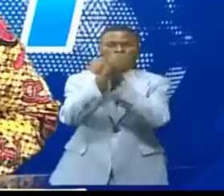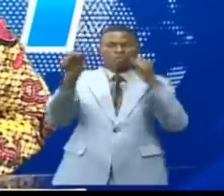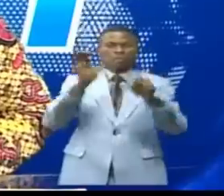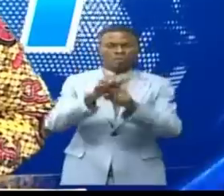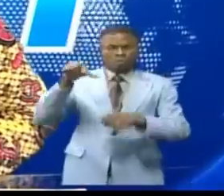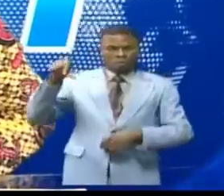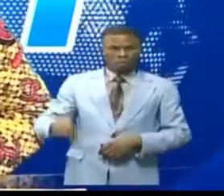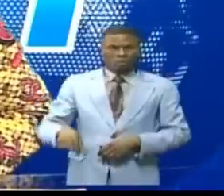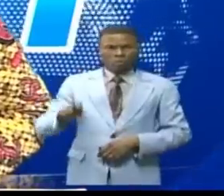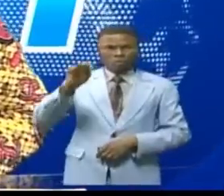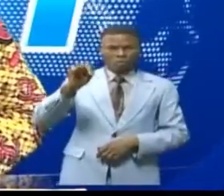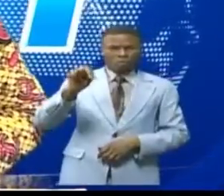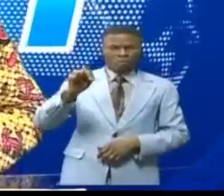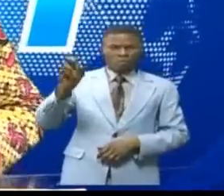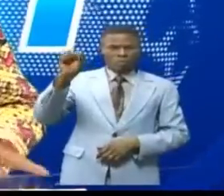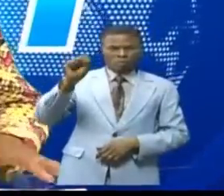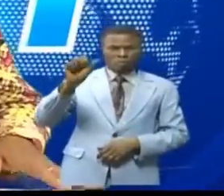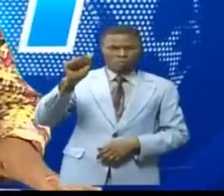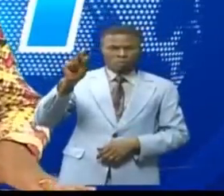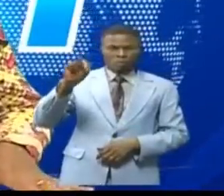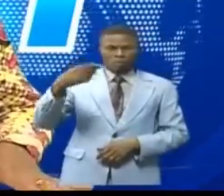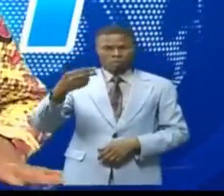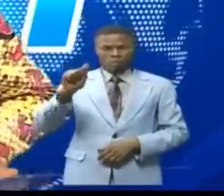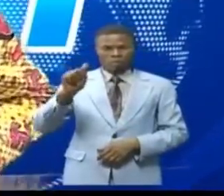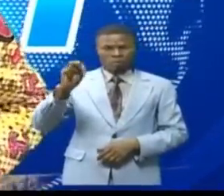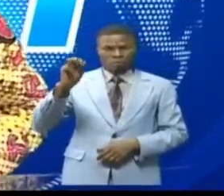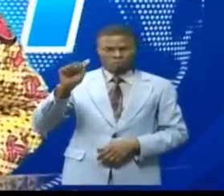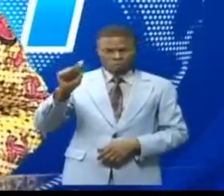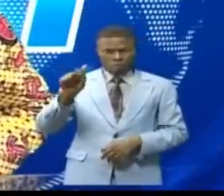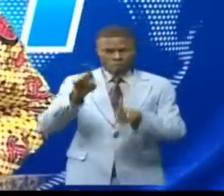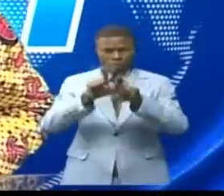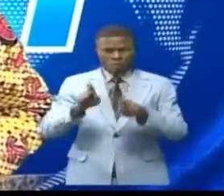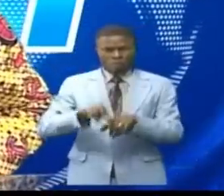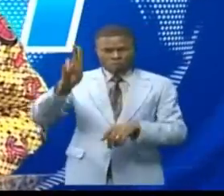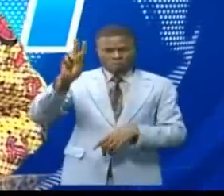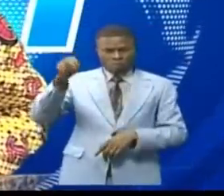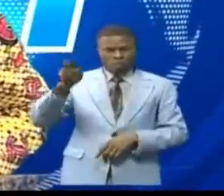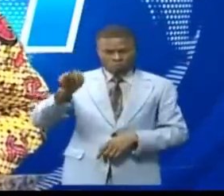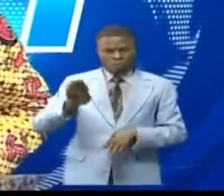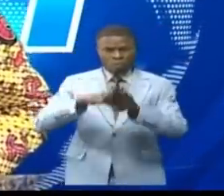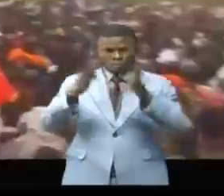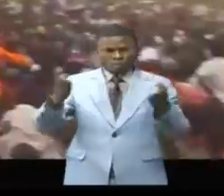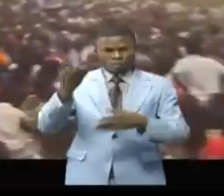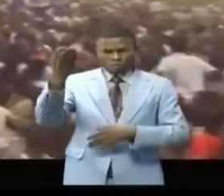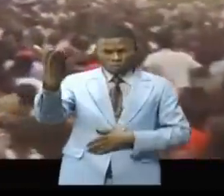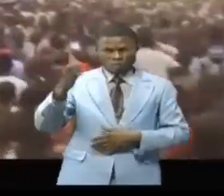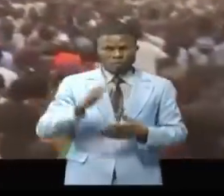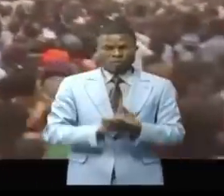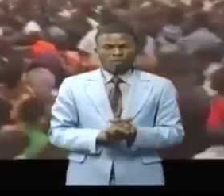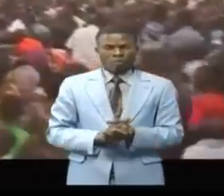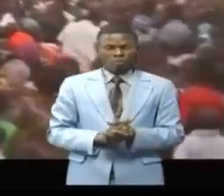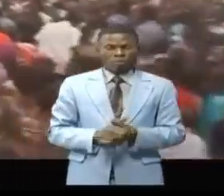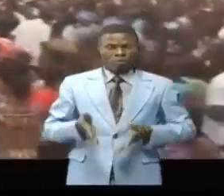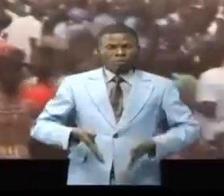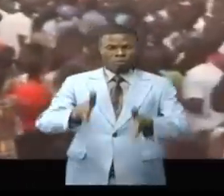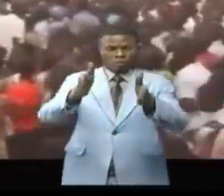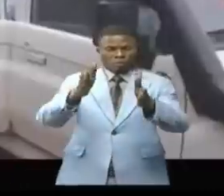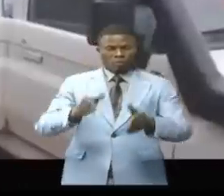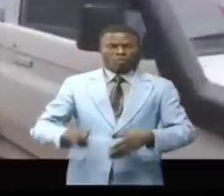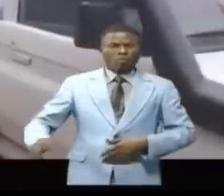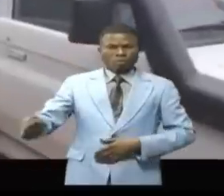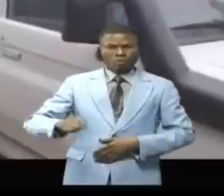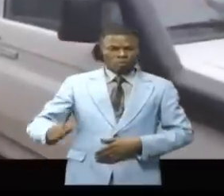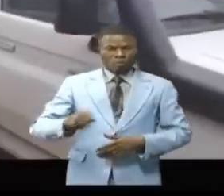Sangamamba, Upen et Lutendele en font partie. Cédric Kenina, reportage. En mission d'itinérance dans les territoires